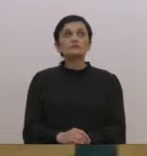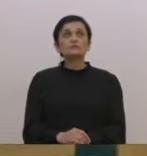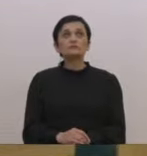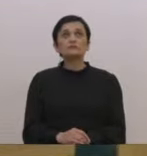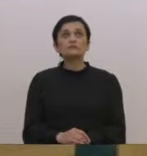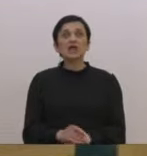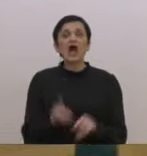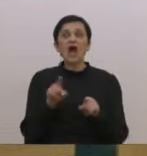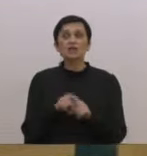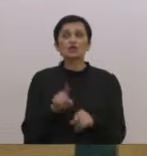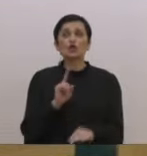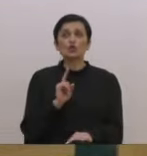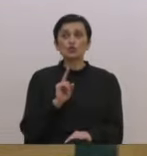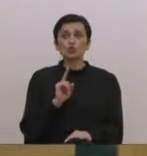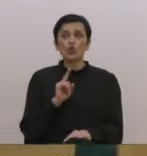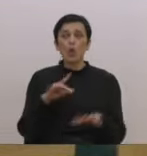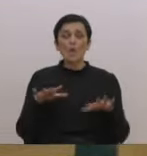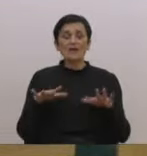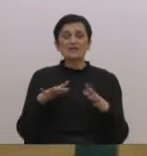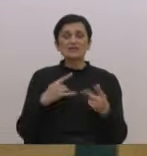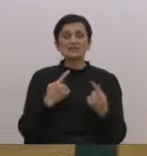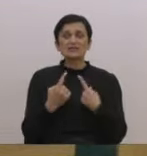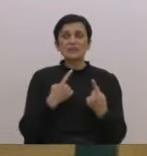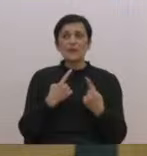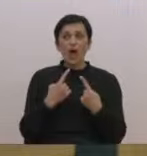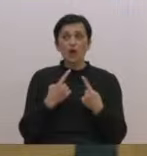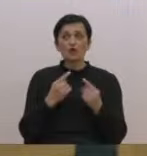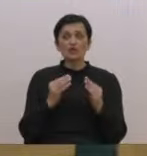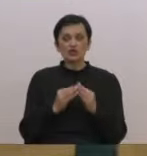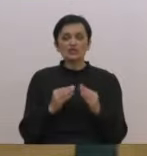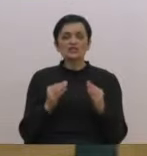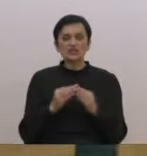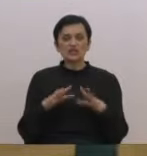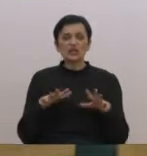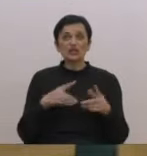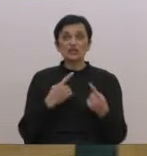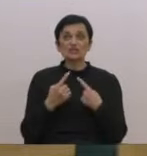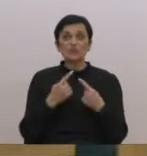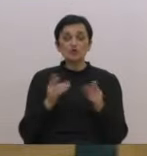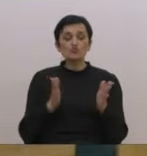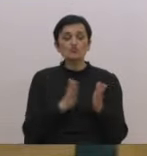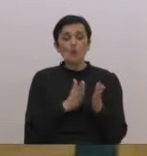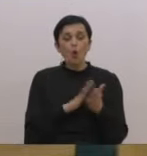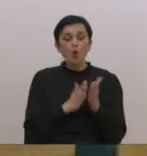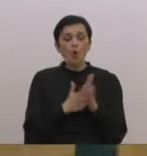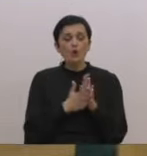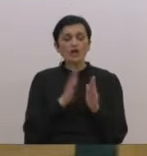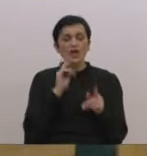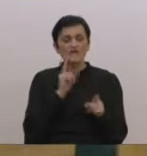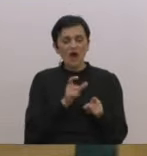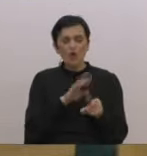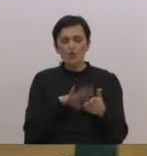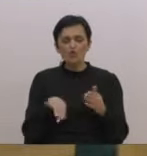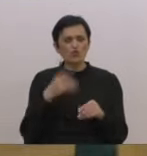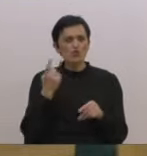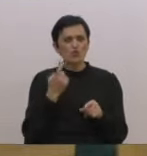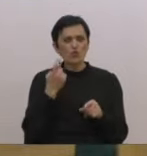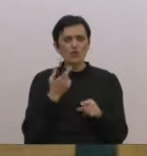ასე რომ სპეკულაციები, ისევ და ისევ სპეკულაციები, თან მოკლევადიანი, თან უხარისხო და